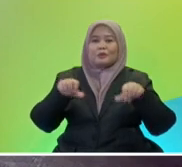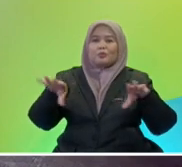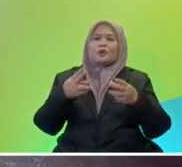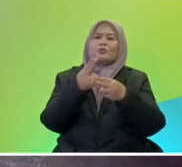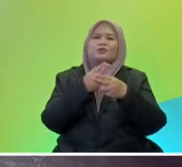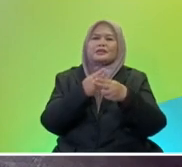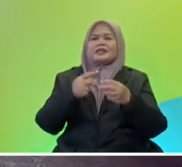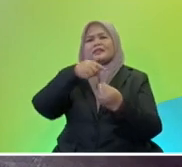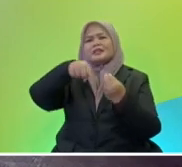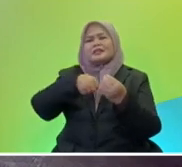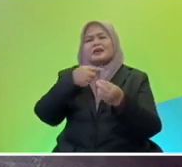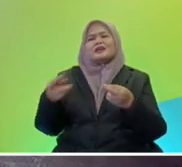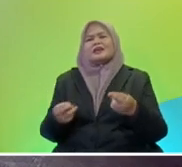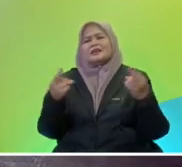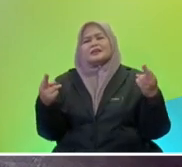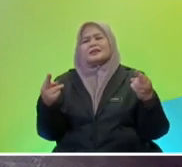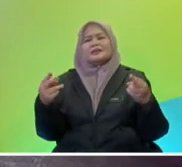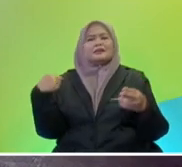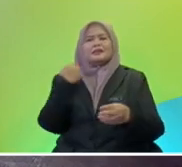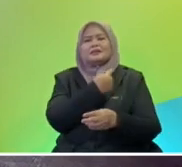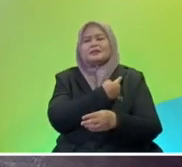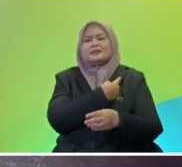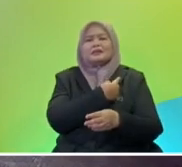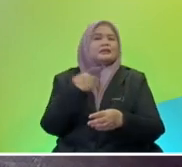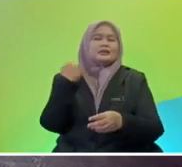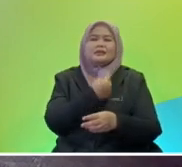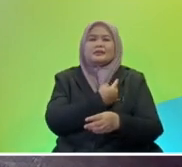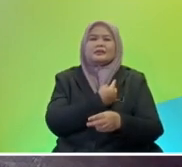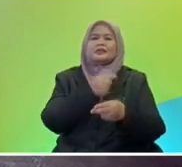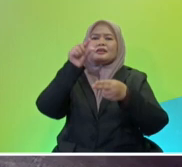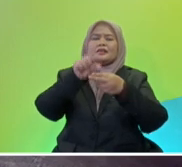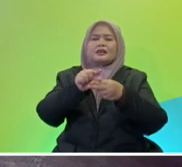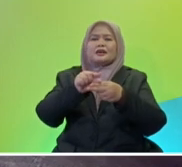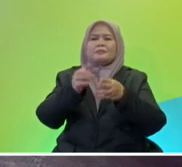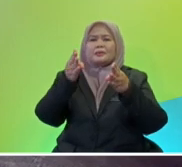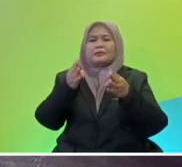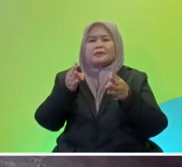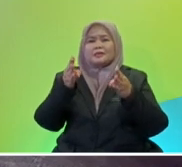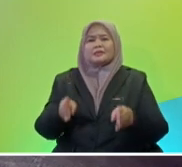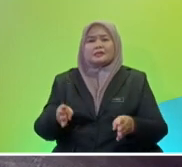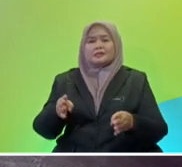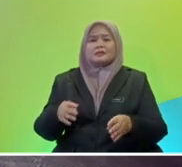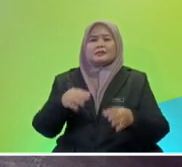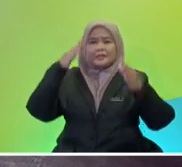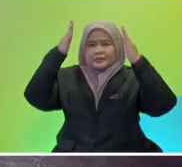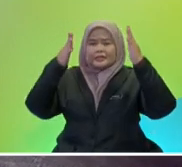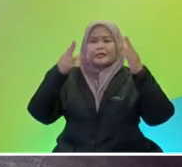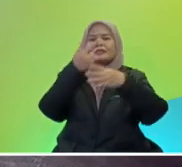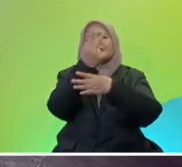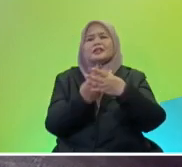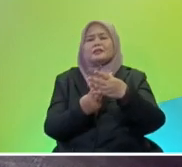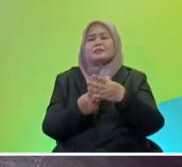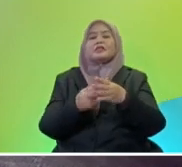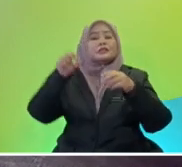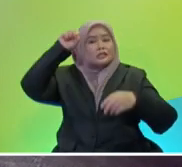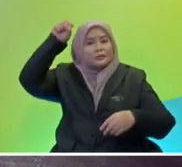tentang perayaan kita ini yang mana kita tetapi kita saling bersaudara